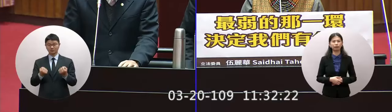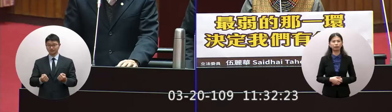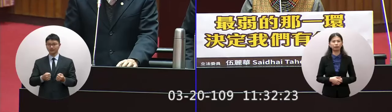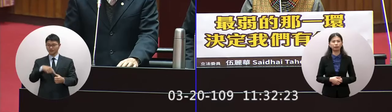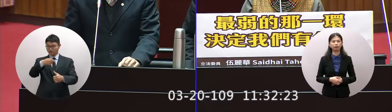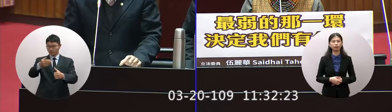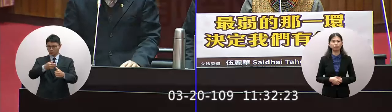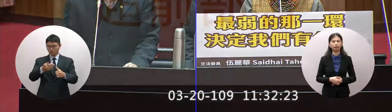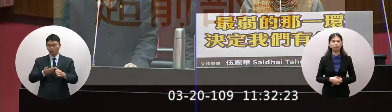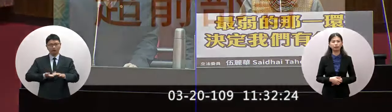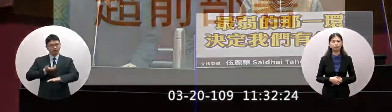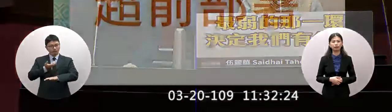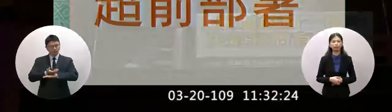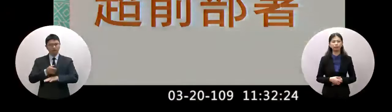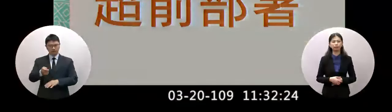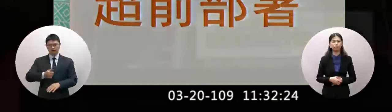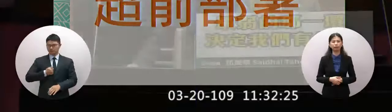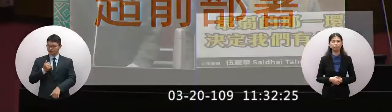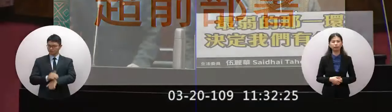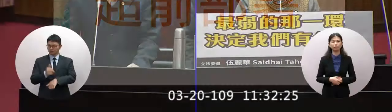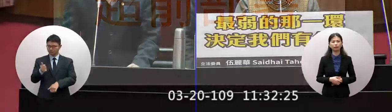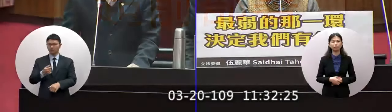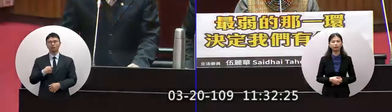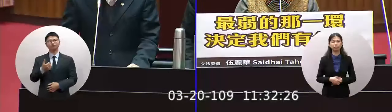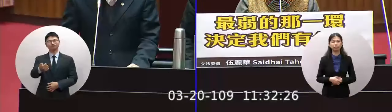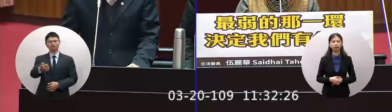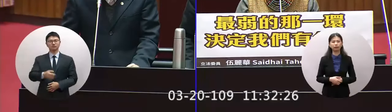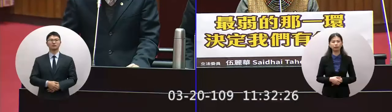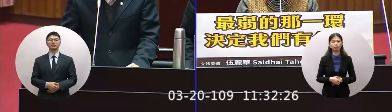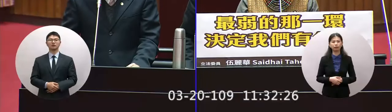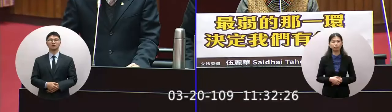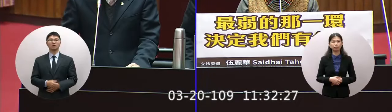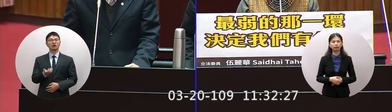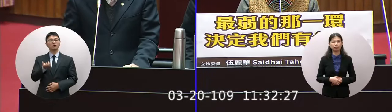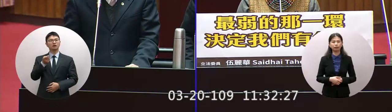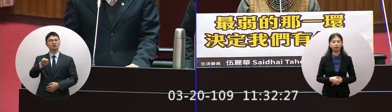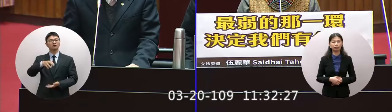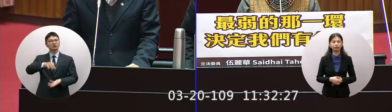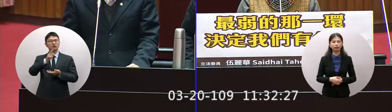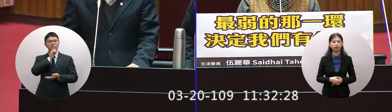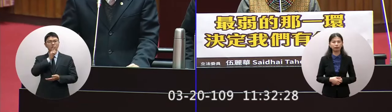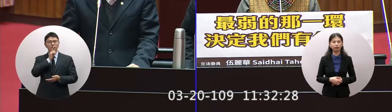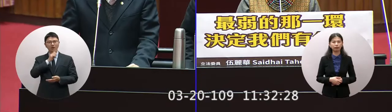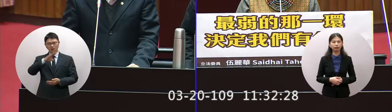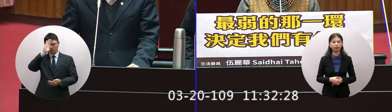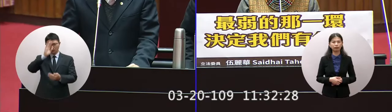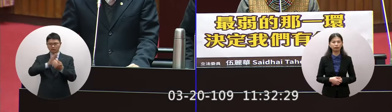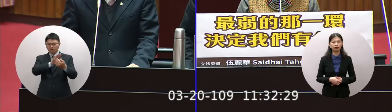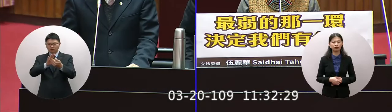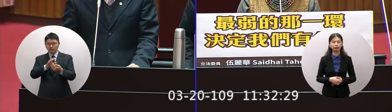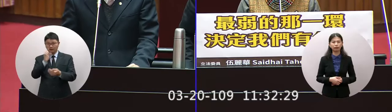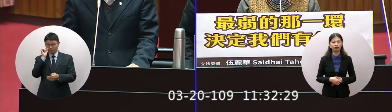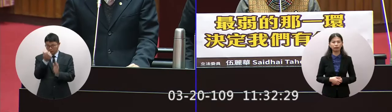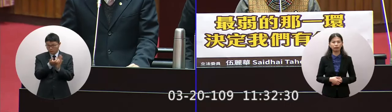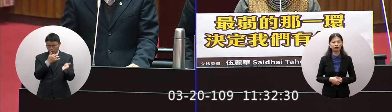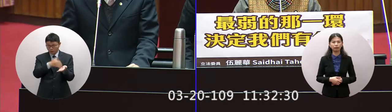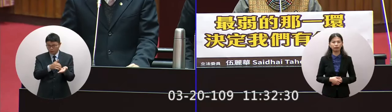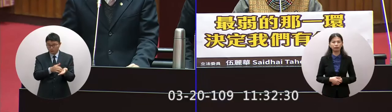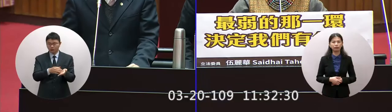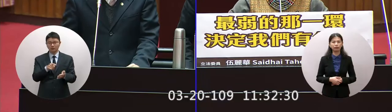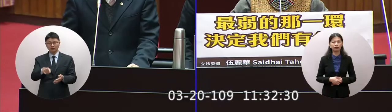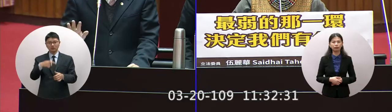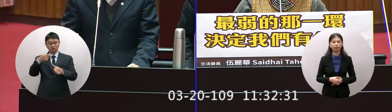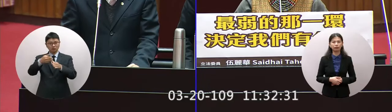非常优秀，也非常热忱，特别感谢。那针对委员在提到有关防疫上，除了特别预算教育部将